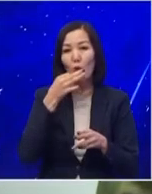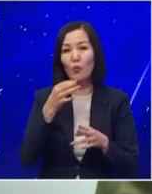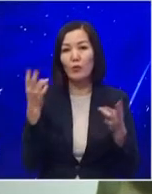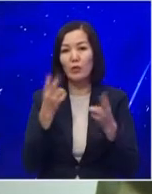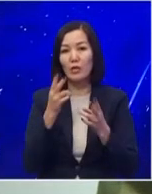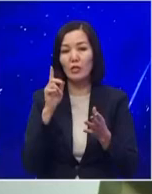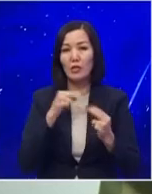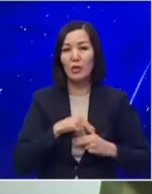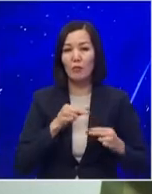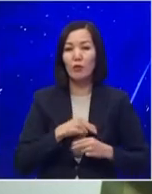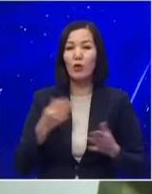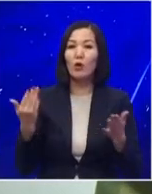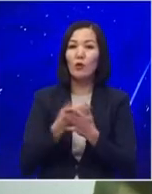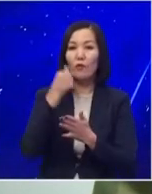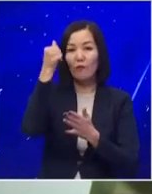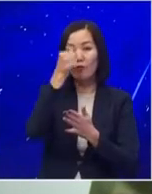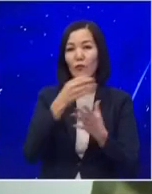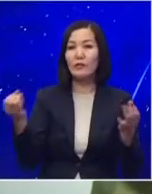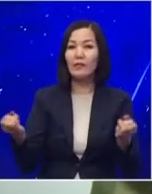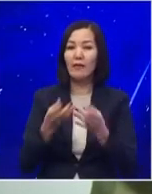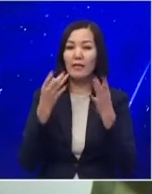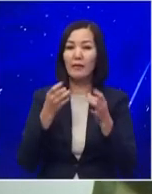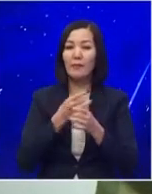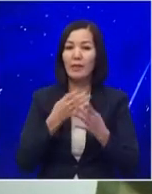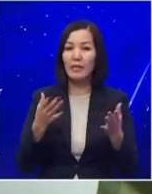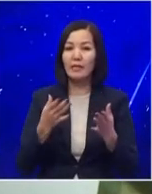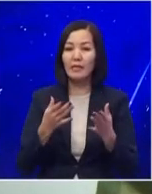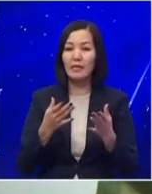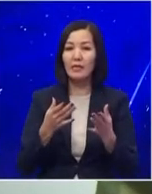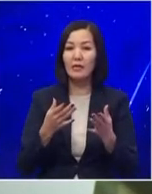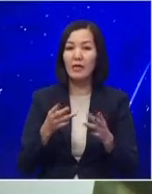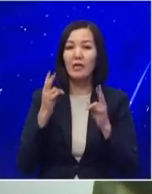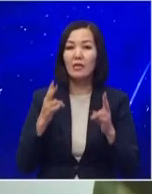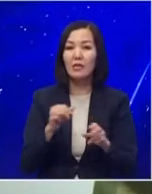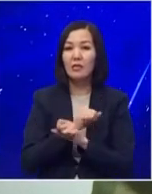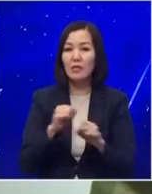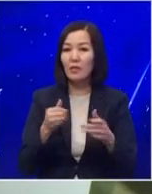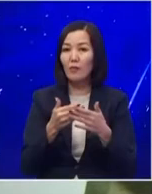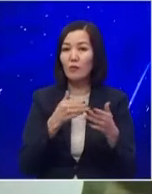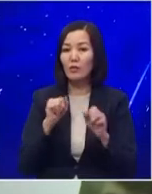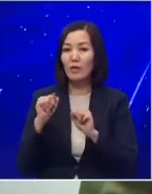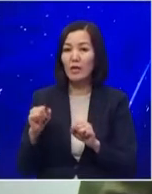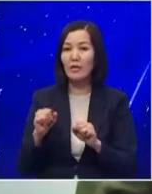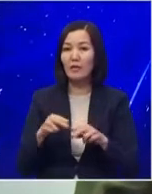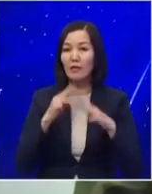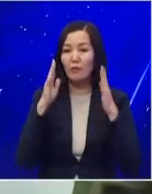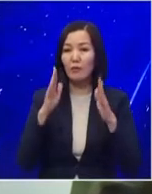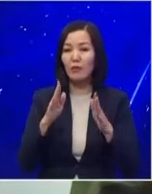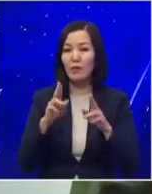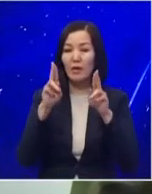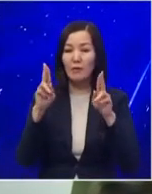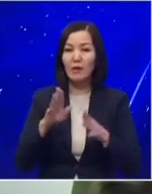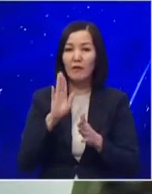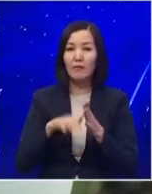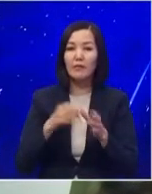новый год самый светлый и теплый праздник не омрачает его пожалуйста несчастными случаями мы на протяжении всего года напоминали вам правила пожарной